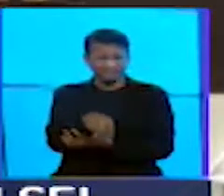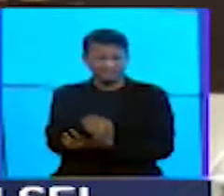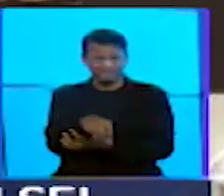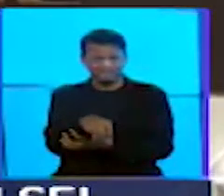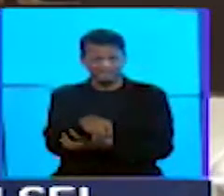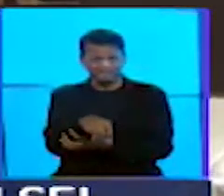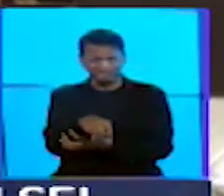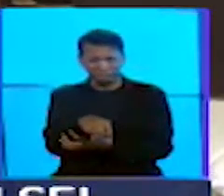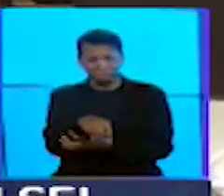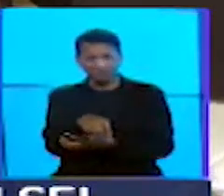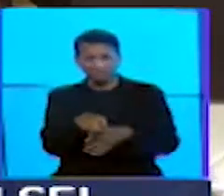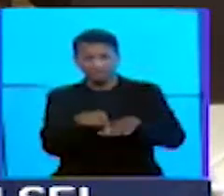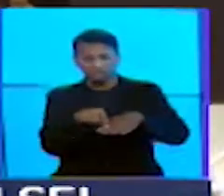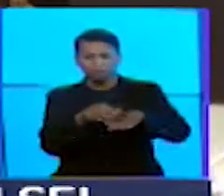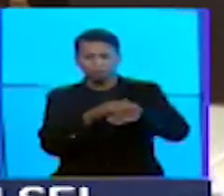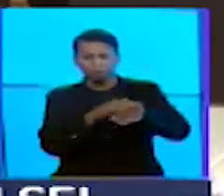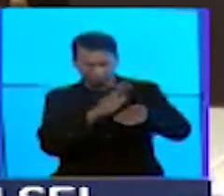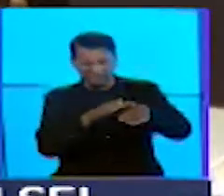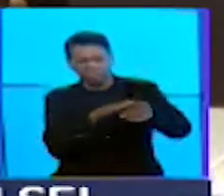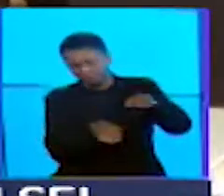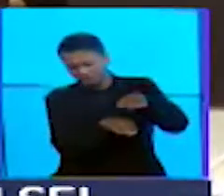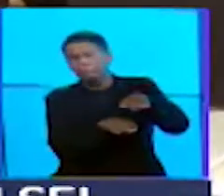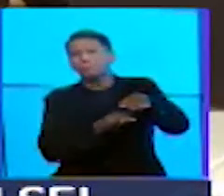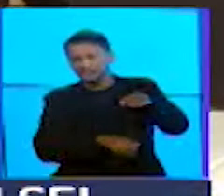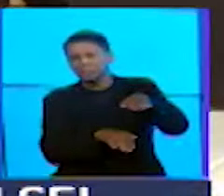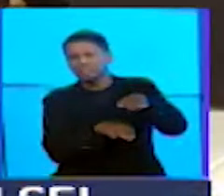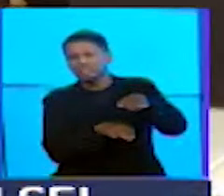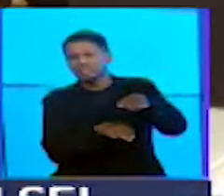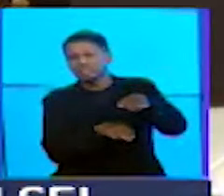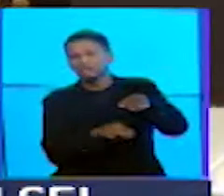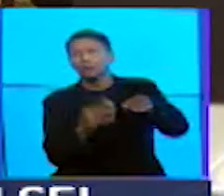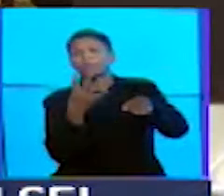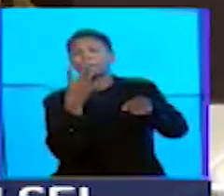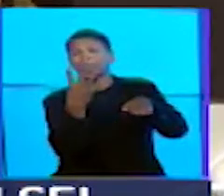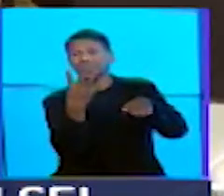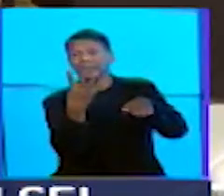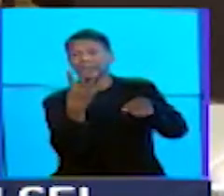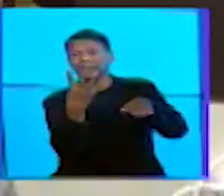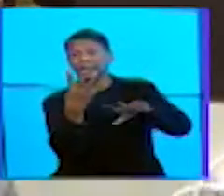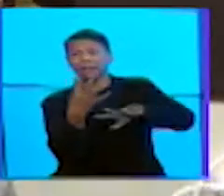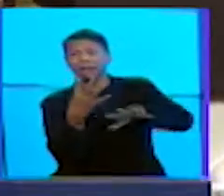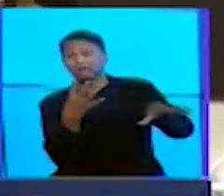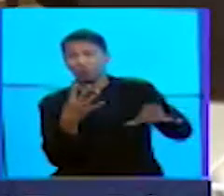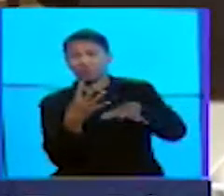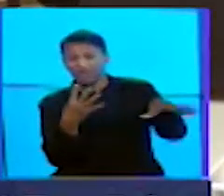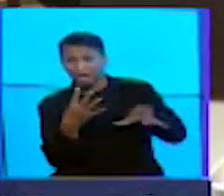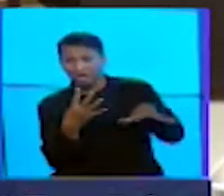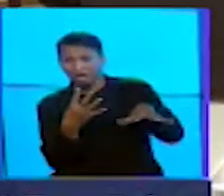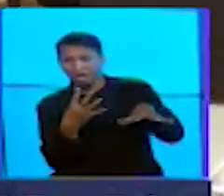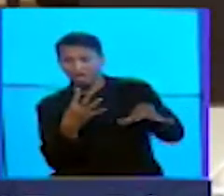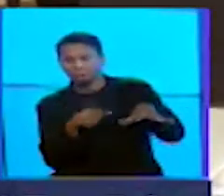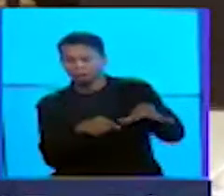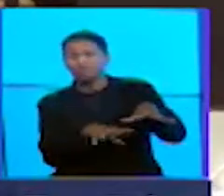dalam tanah ya. 4 di pemakaman keluarga Kota Parepare yang dilakukan oleh 9